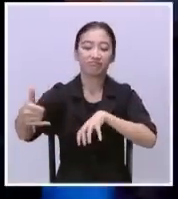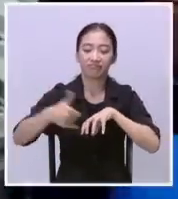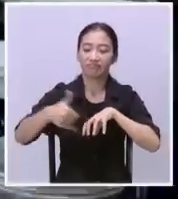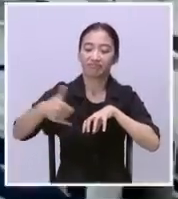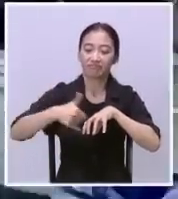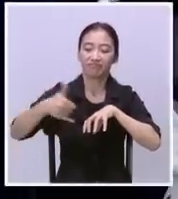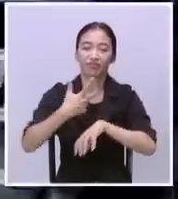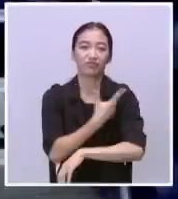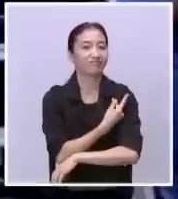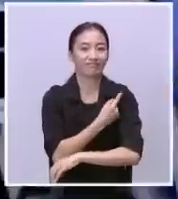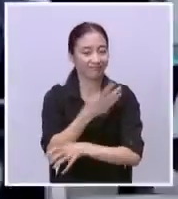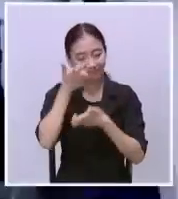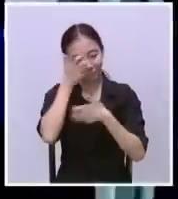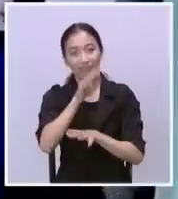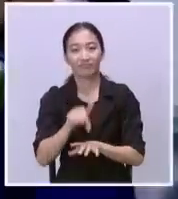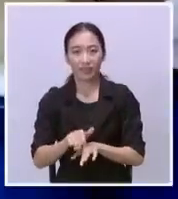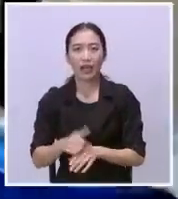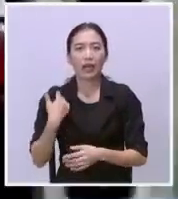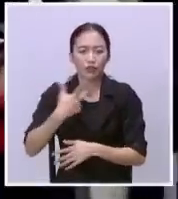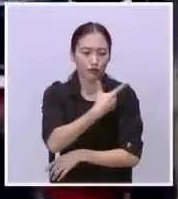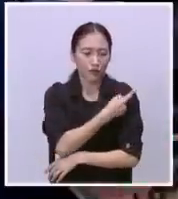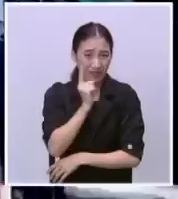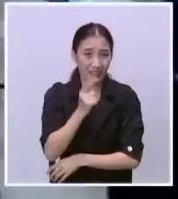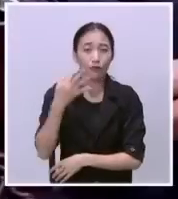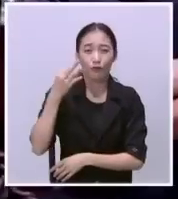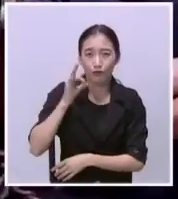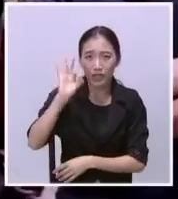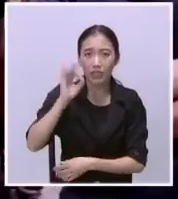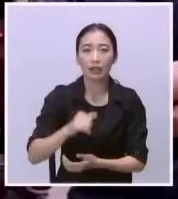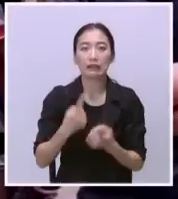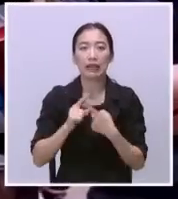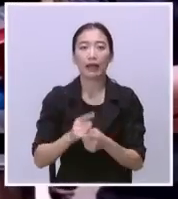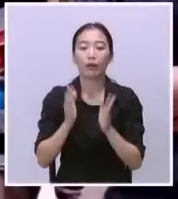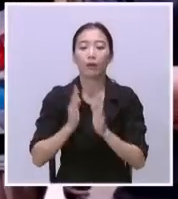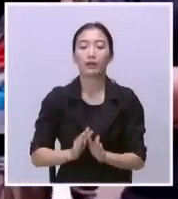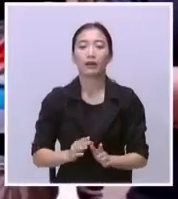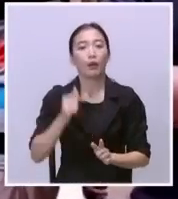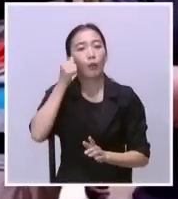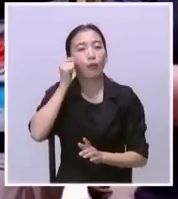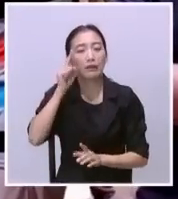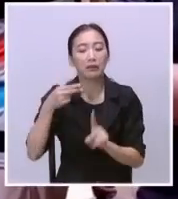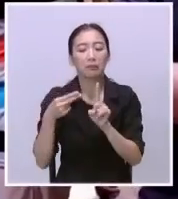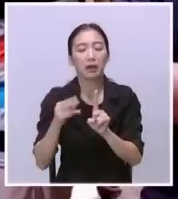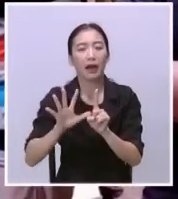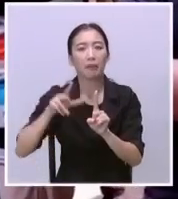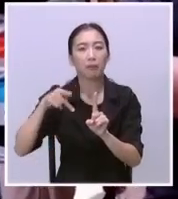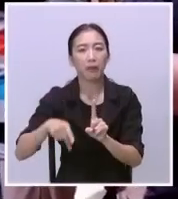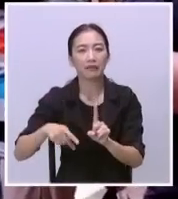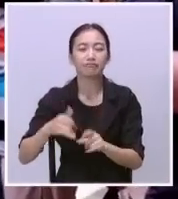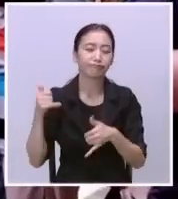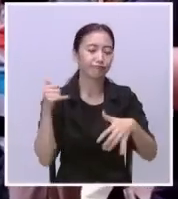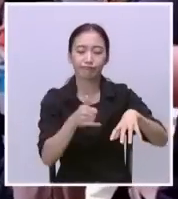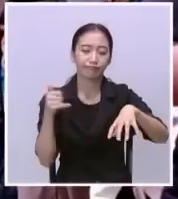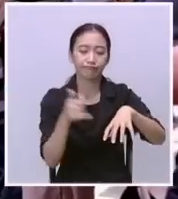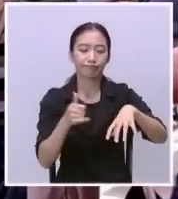คซีนได้ประมาณ 15,000 โดสต่อวันนะคะฟรีด้วยค่ะปรากฏว่าคนที่อยู่ในสลัมเนี่ยยังไม่ค่อยเข้าไปรับการฉีดเท่าไหร่นะคะ